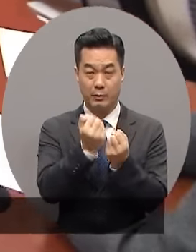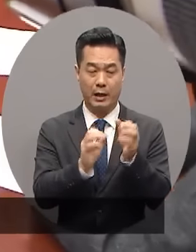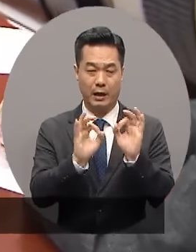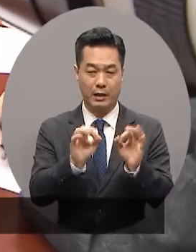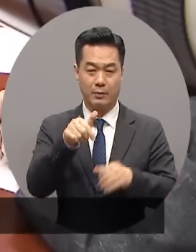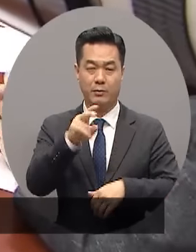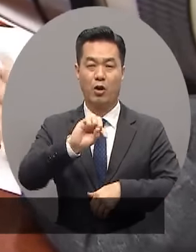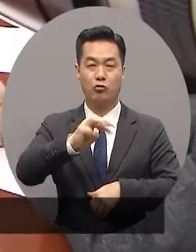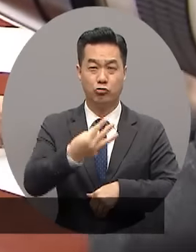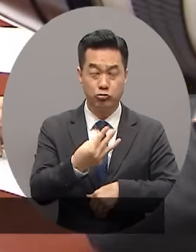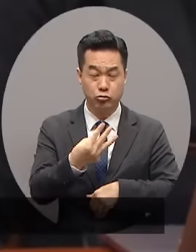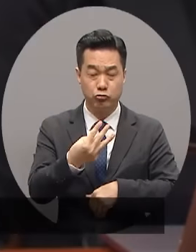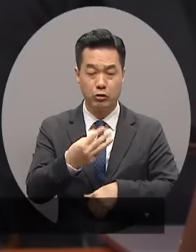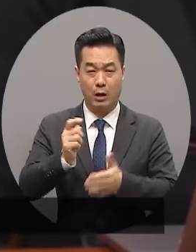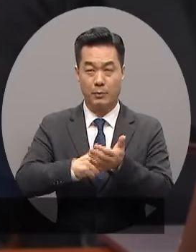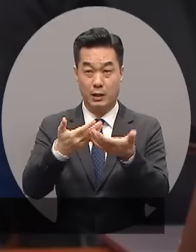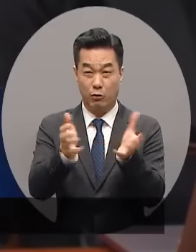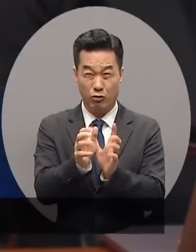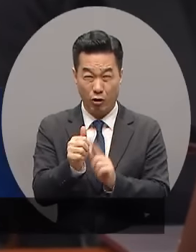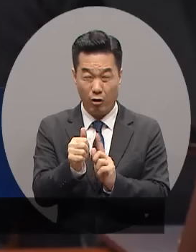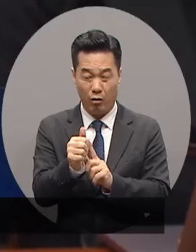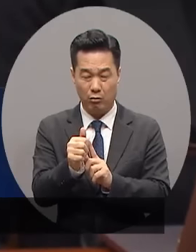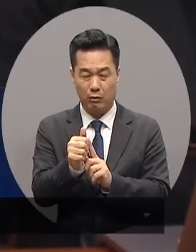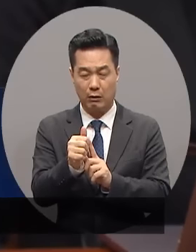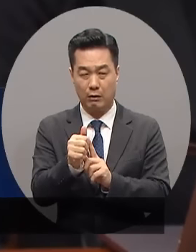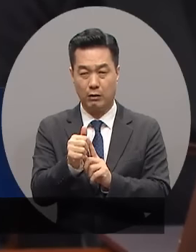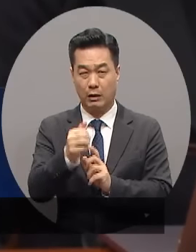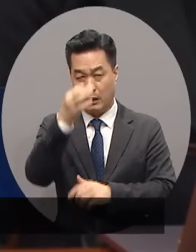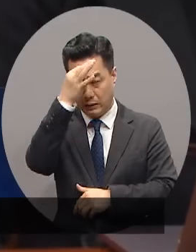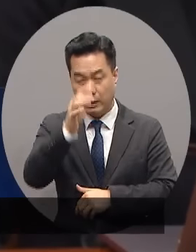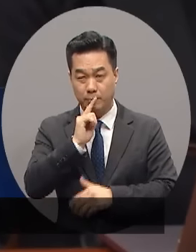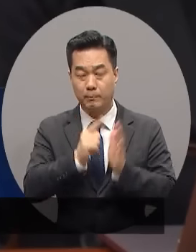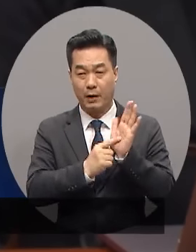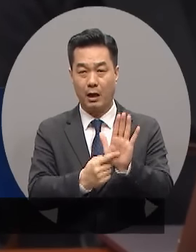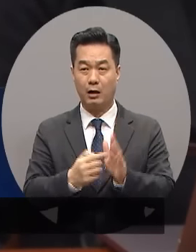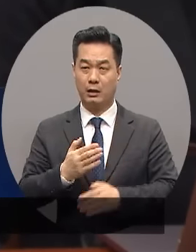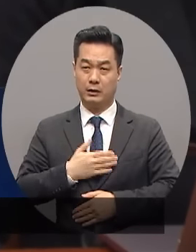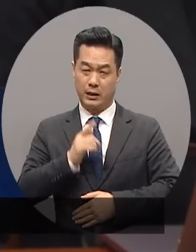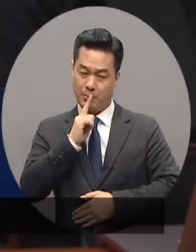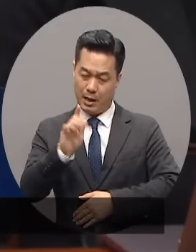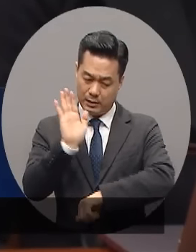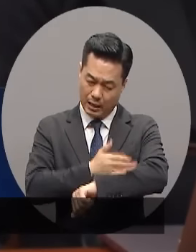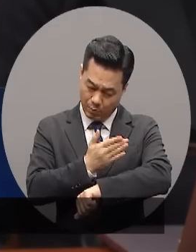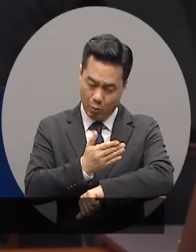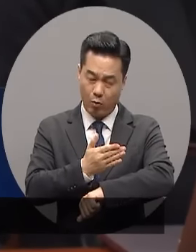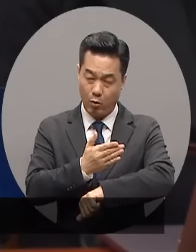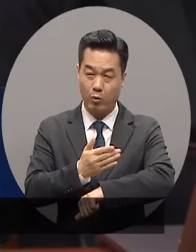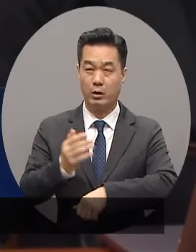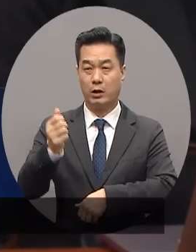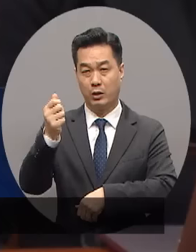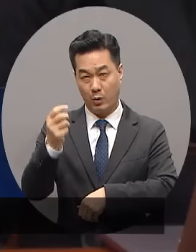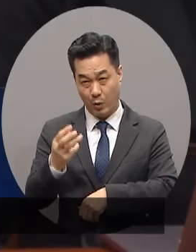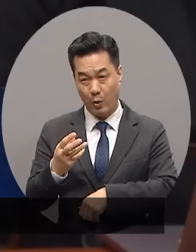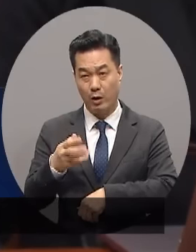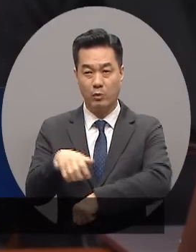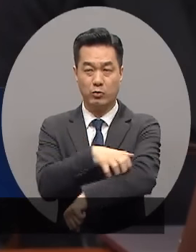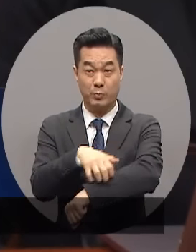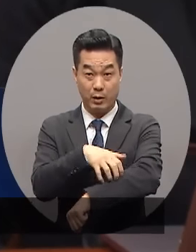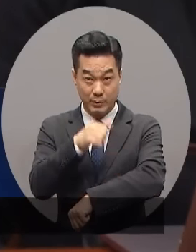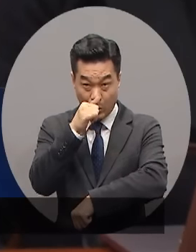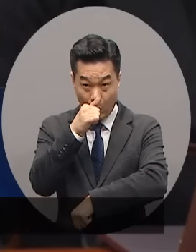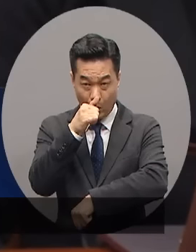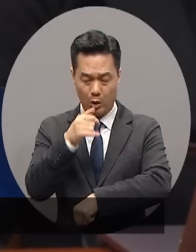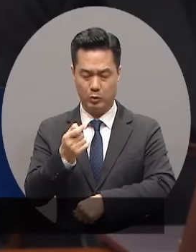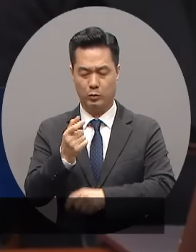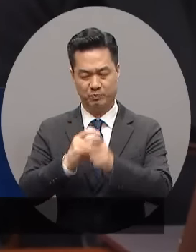머리를 숙였습니다. 제 거친 언행이 여러모로 불편함을 드린 적이 있었습니다. 좀